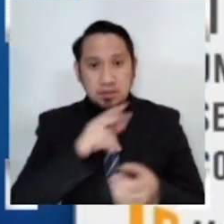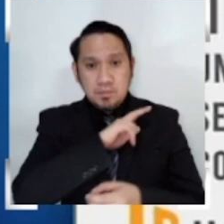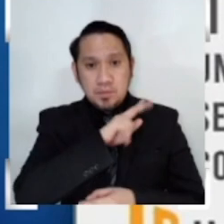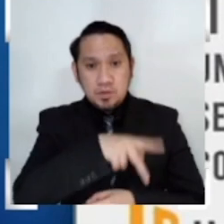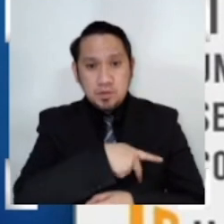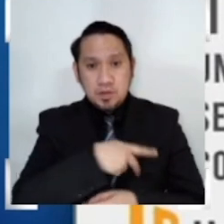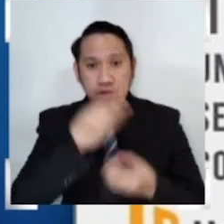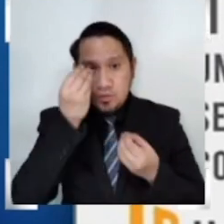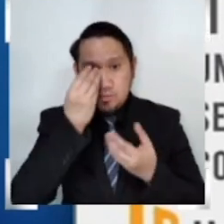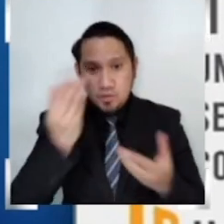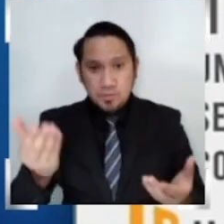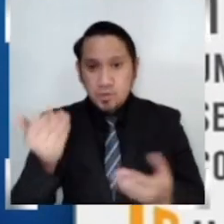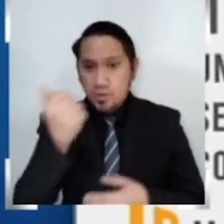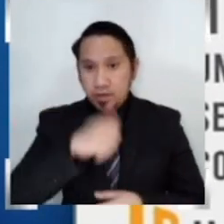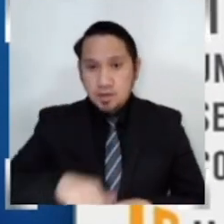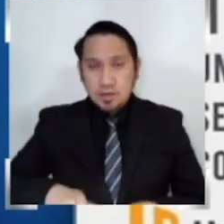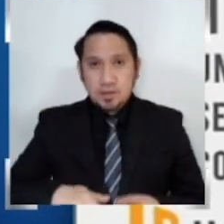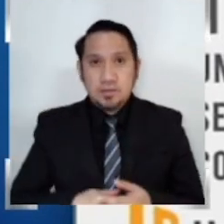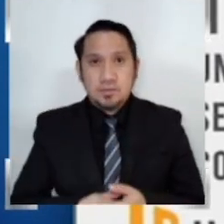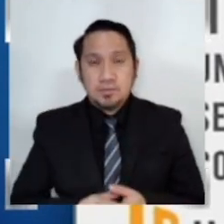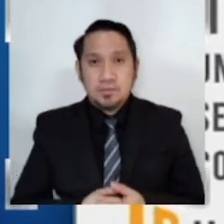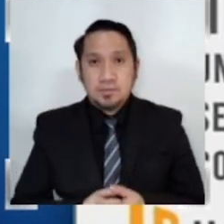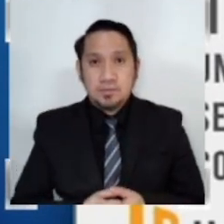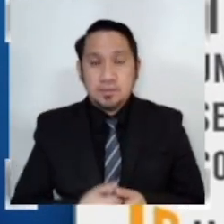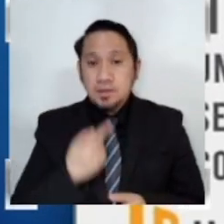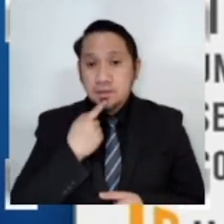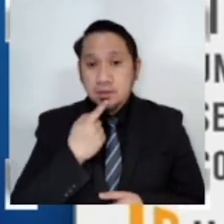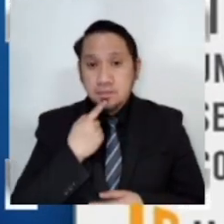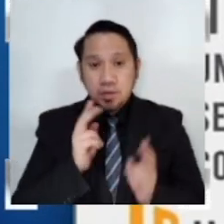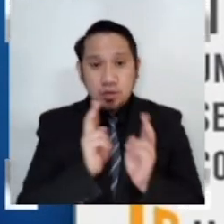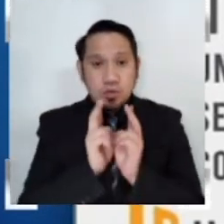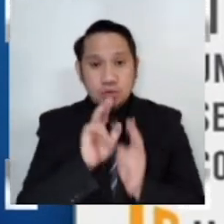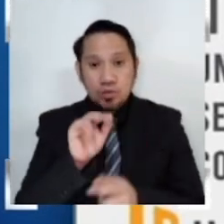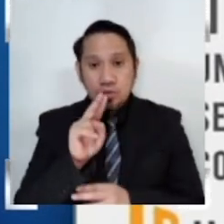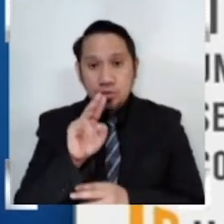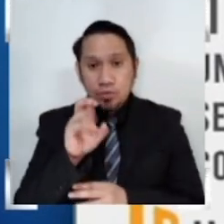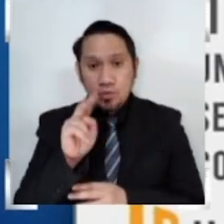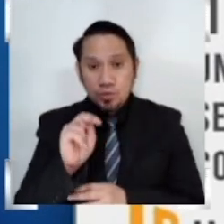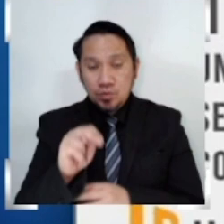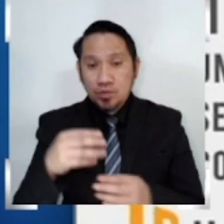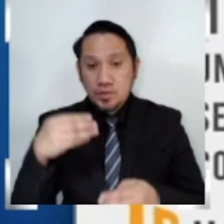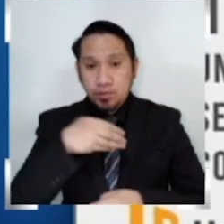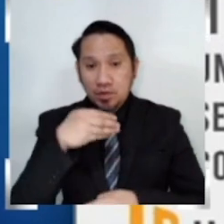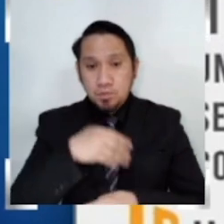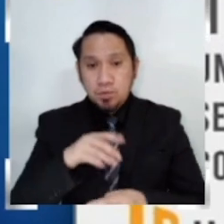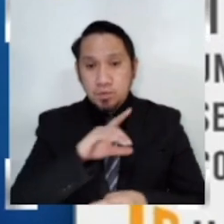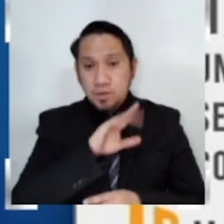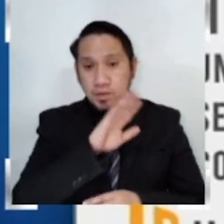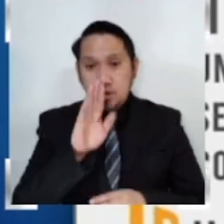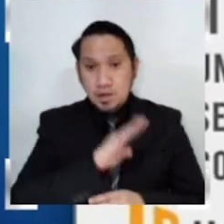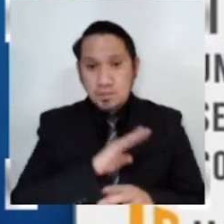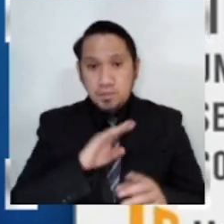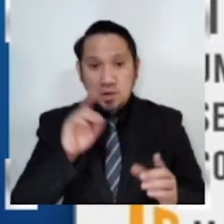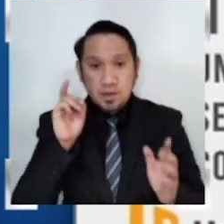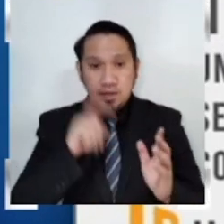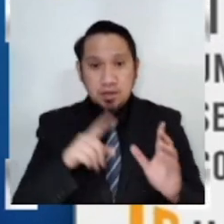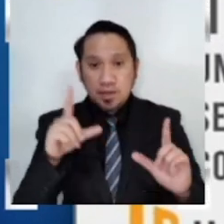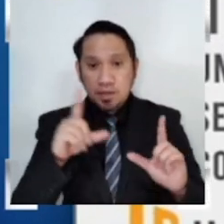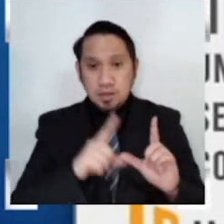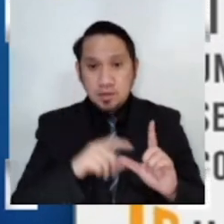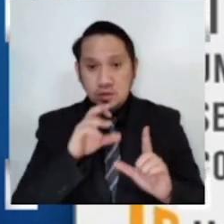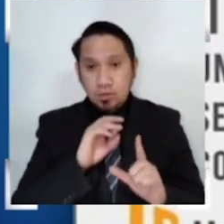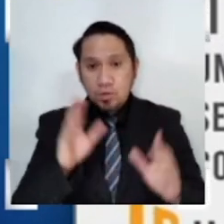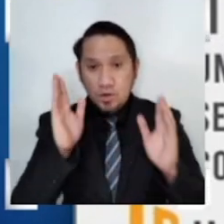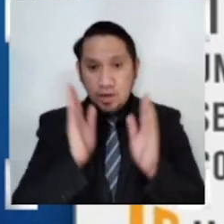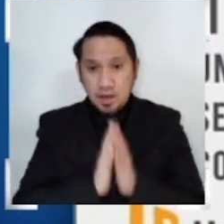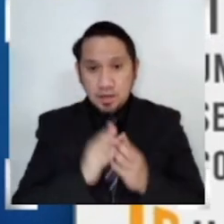sa kahit na sino. Sabi pa ng Union Bank, kailan may hindi sila magpapaklik ng link o kaya'y manghihingi ng mga impormasyon